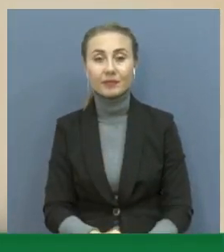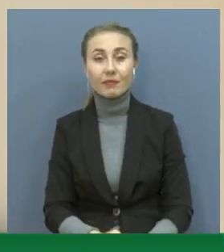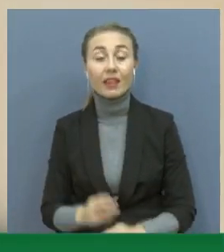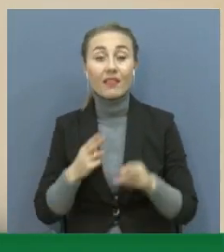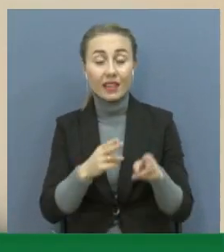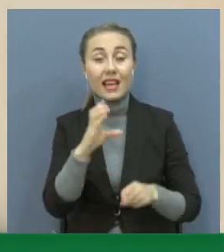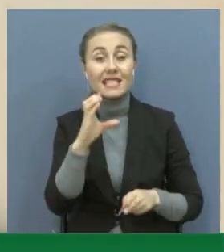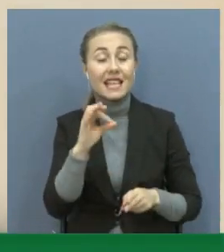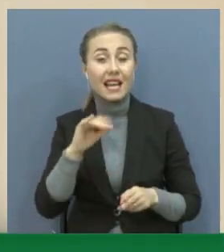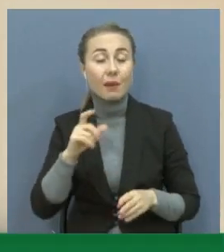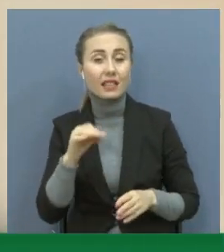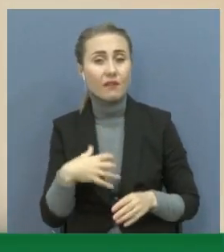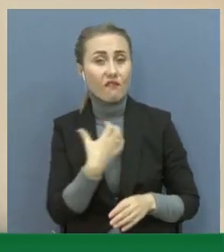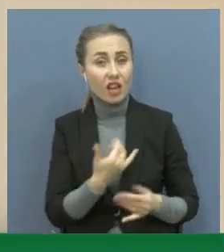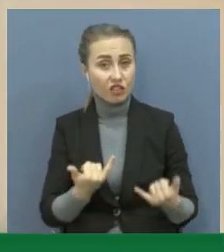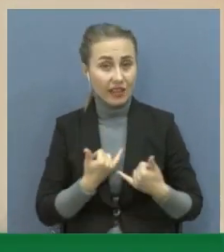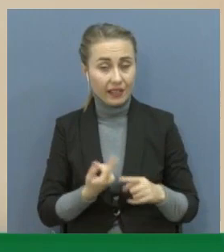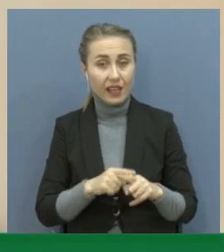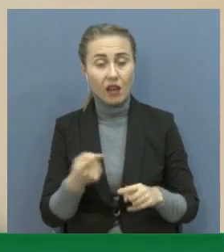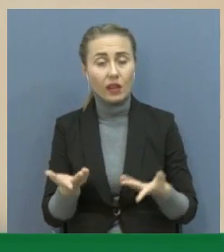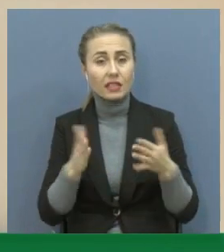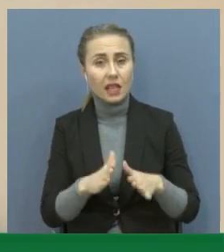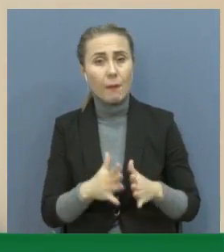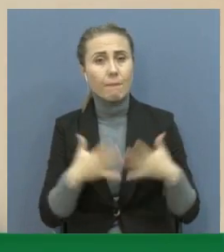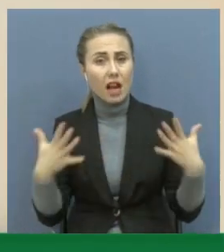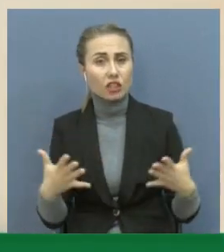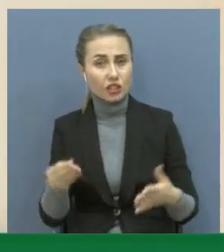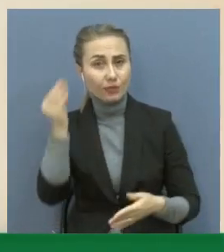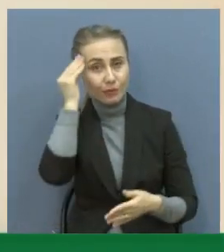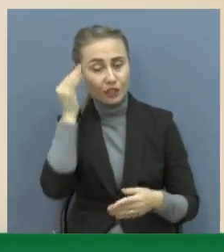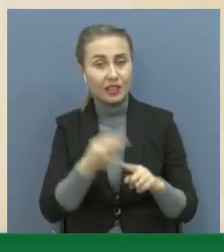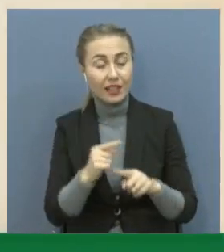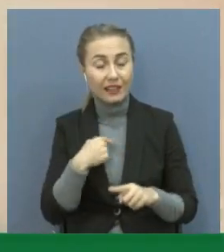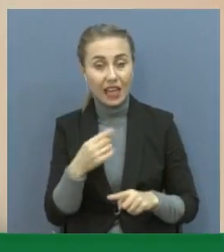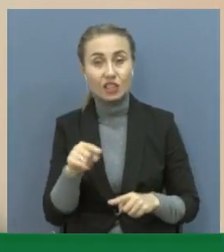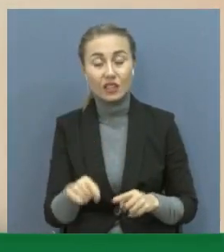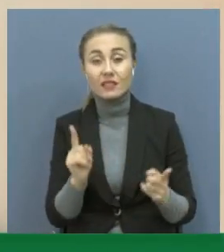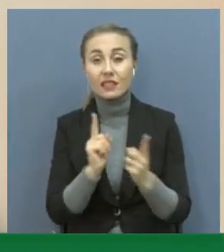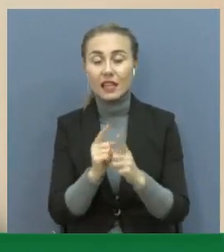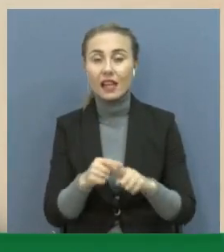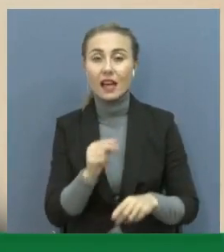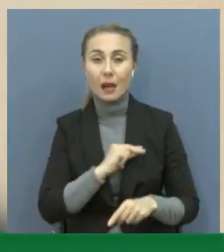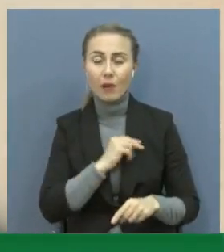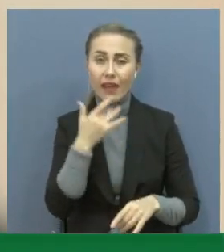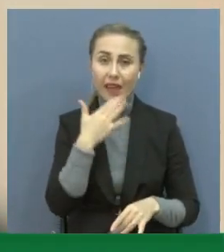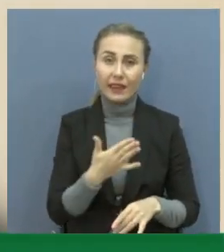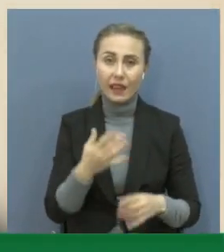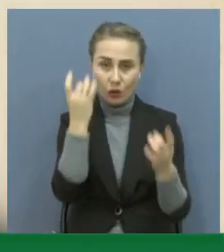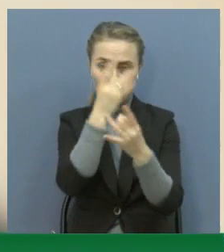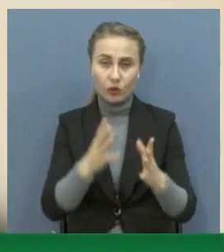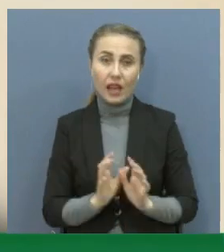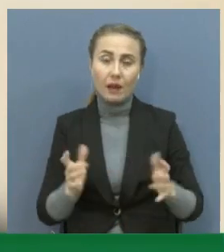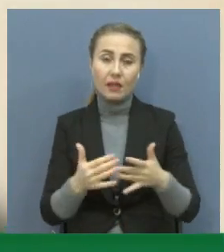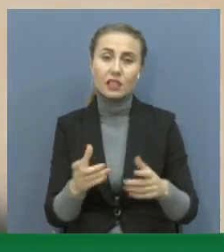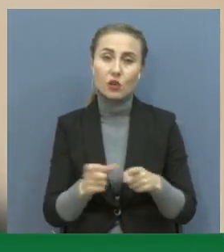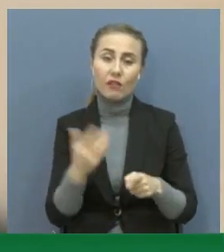Визит Селима Хазбиевича важен для нас. Он остался под большим впечатлением от нашей встречи, от работы этнокультурных объединений. К слову,